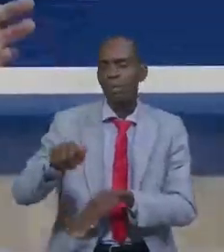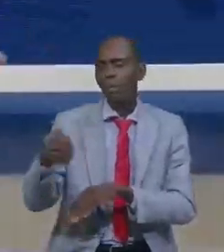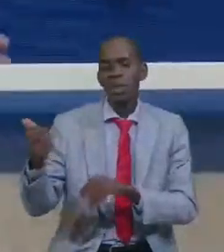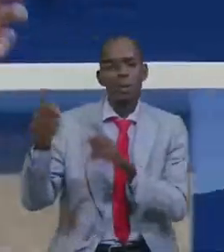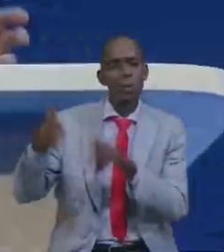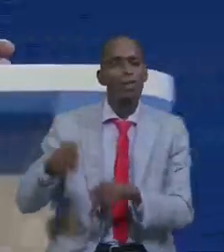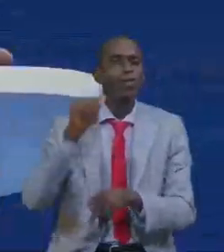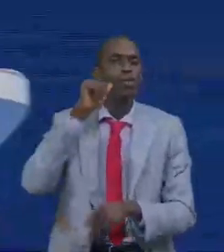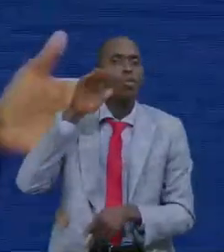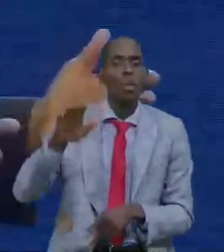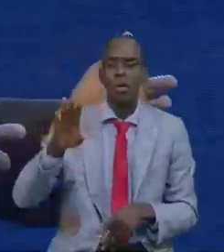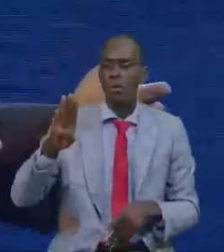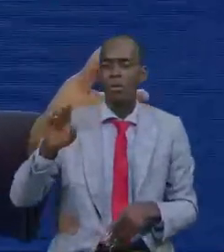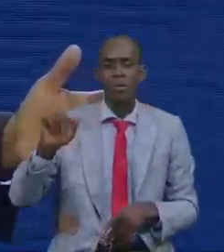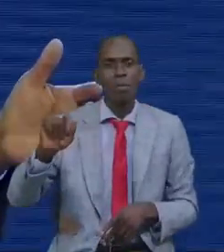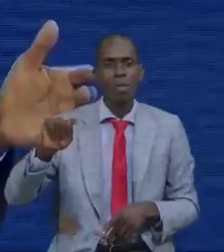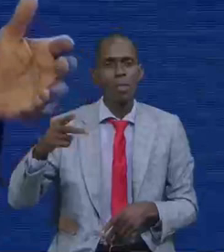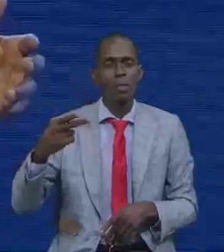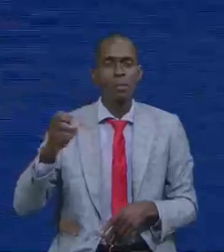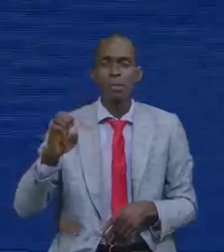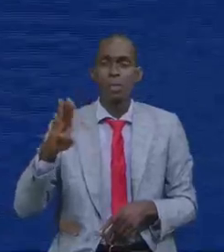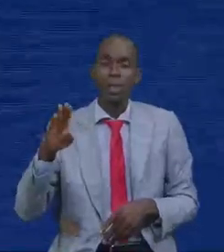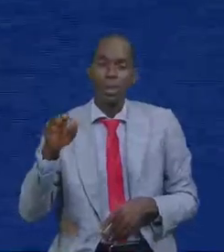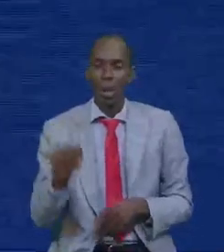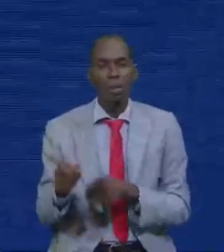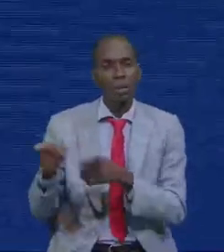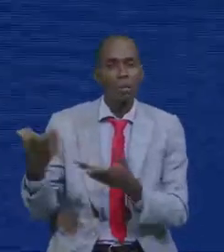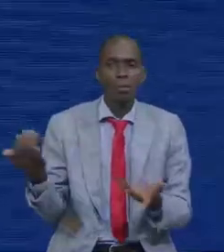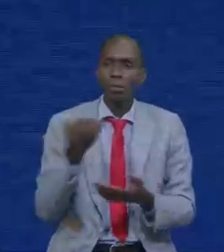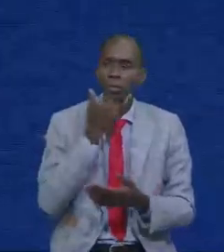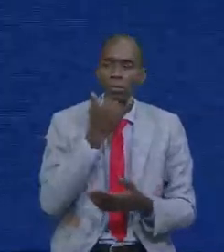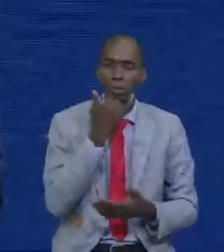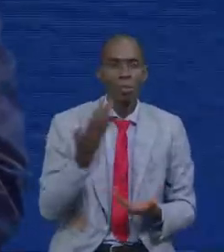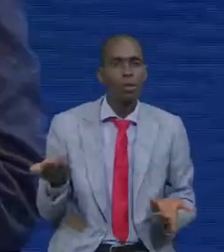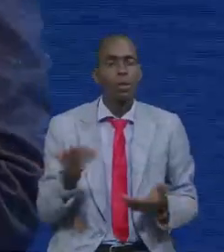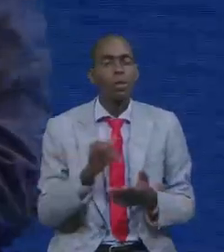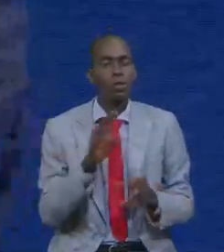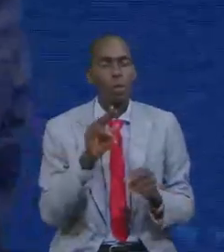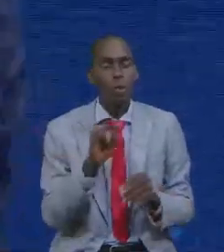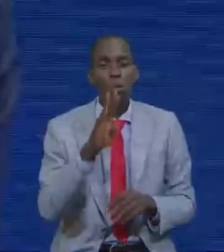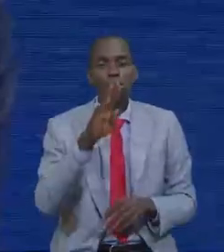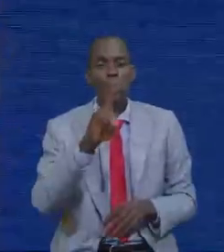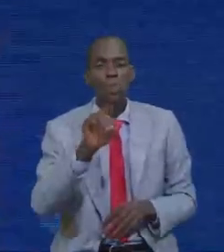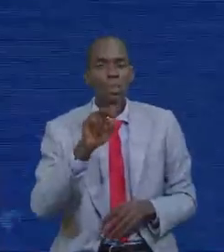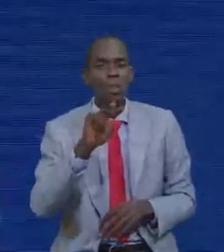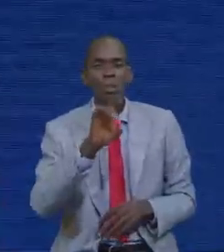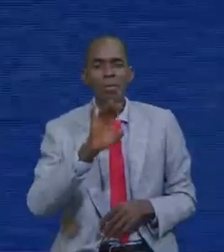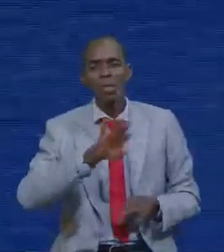du foyer. Quelqu'un peut-être dans le foyer. Il n'a pas condamné ce que